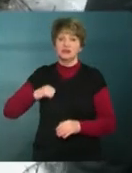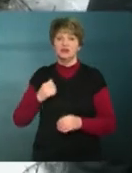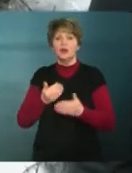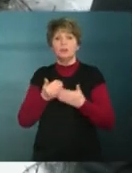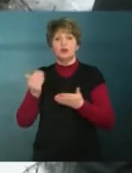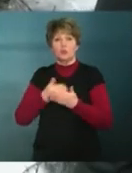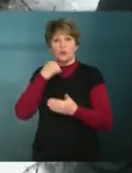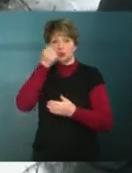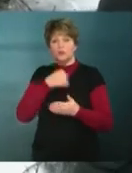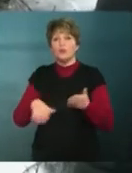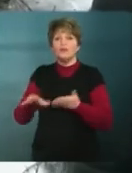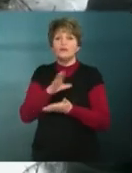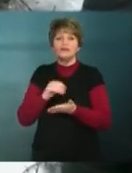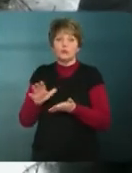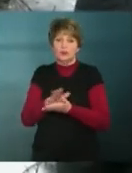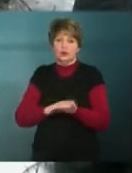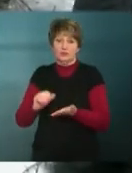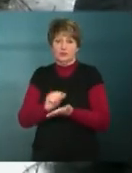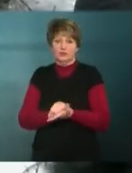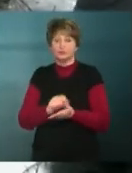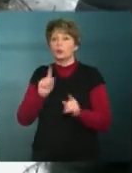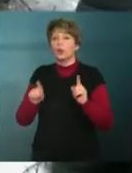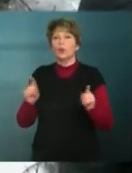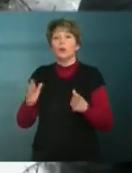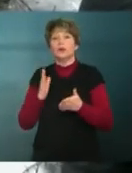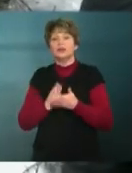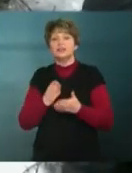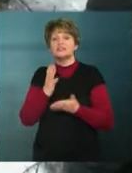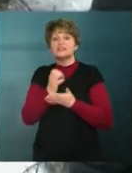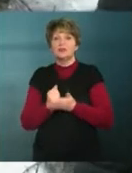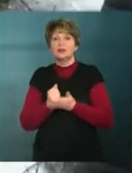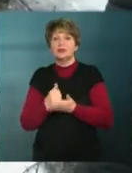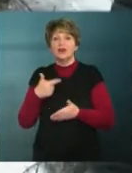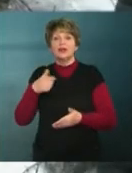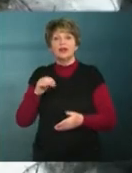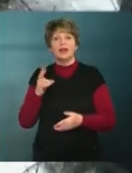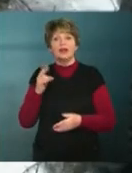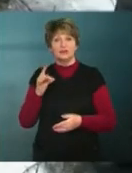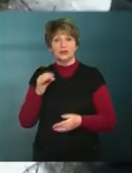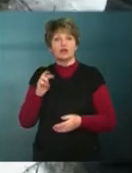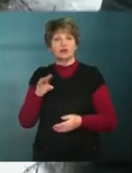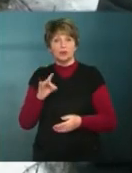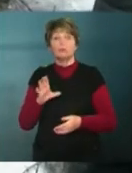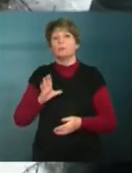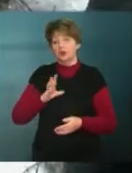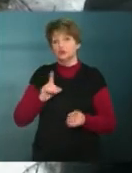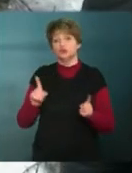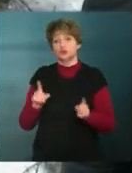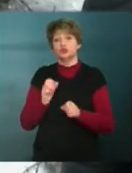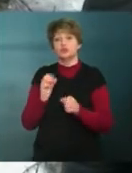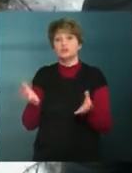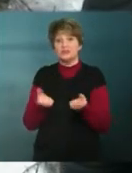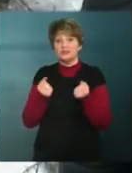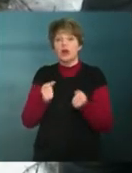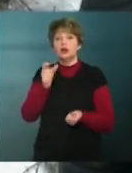роком, це все в людей попропадало. В кого є генератори таких заможних людей, ті ще могли щось робити, щось спасли.